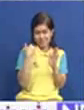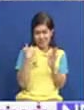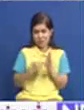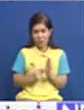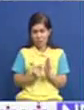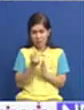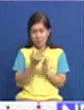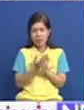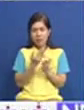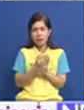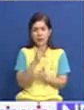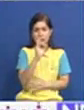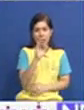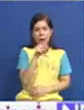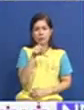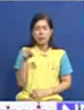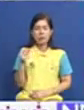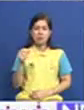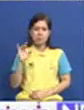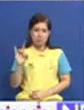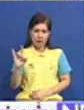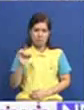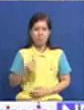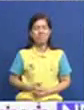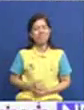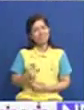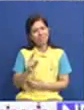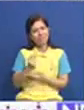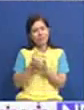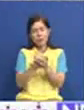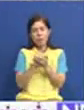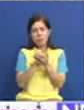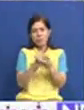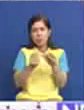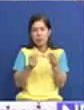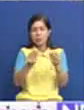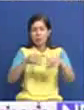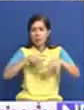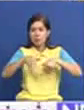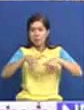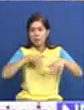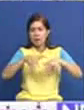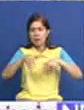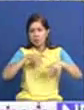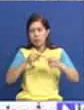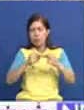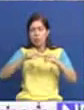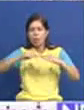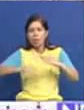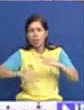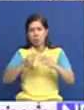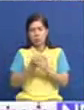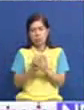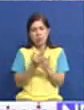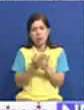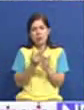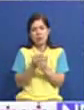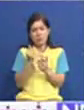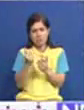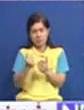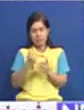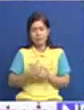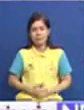ารอยู่ที่9บาทถึง18บาทถือเป็นตัวช่วยสำคัญในการเดินทางของชาวกรุงเทพมหานครได้เป็นอย่างดี